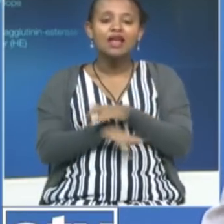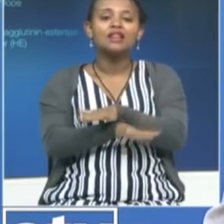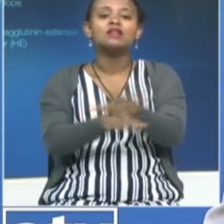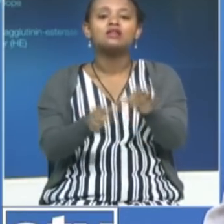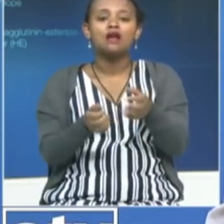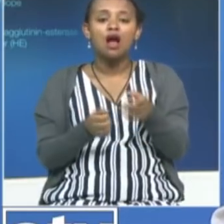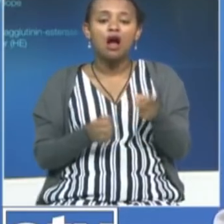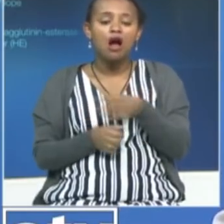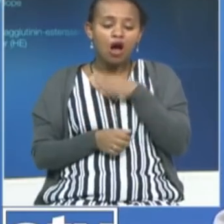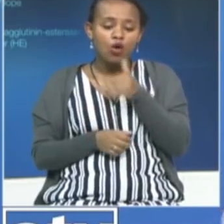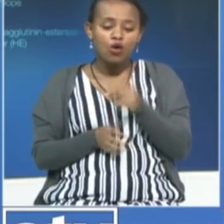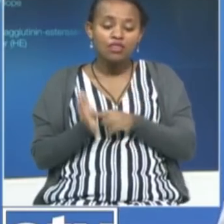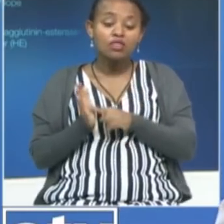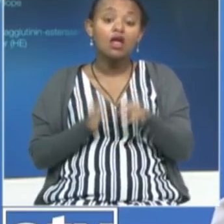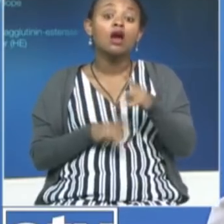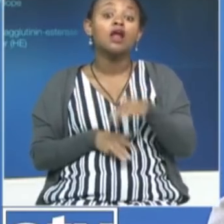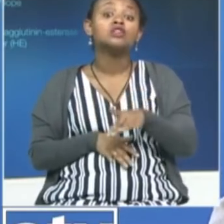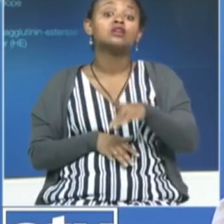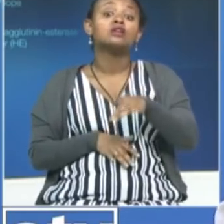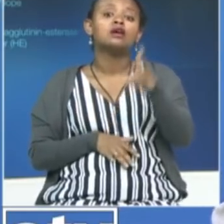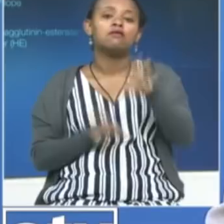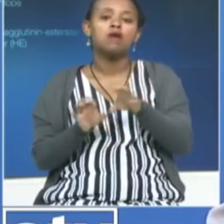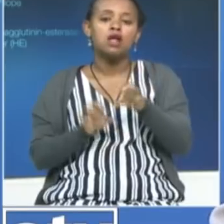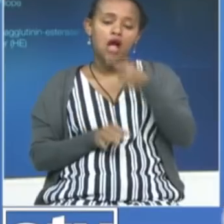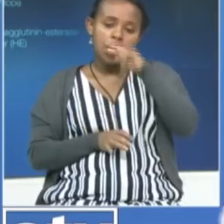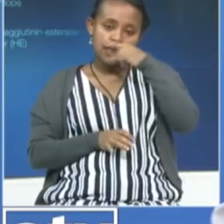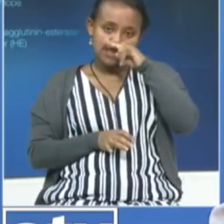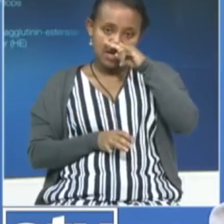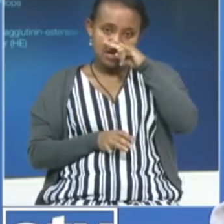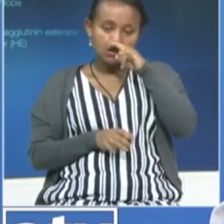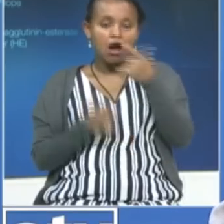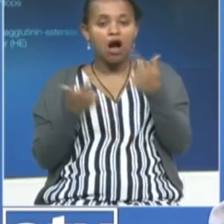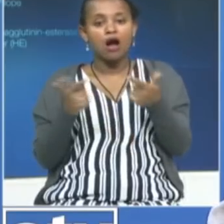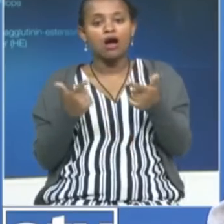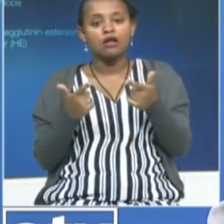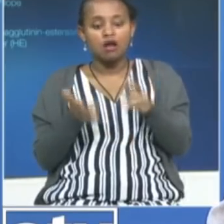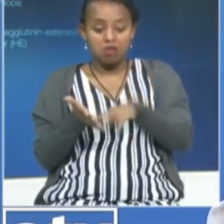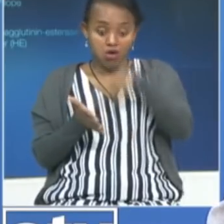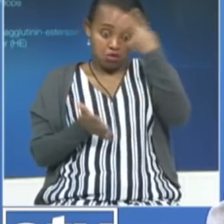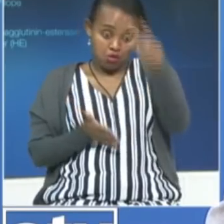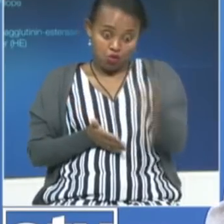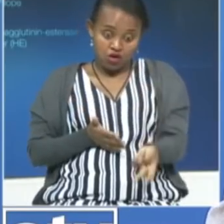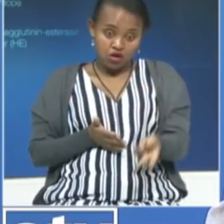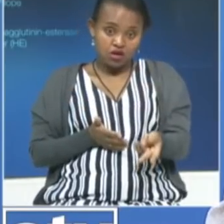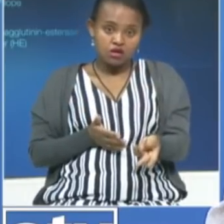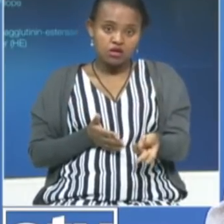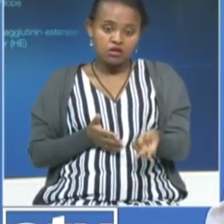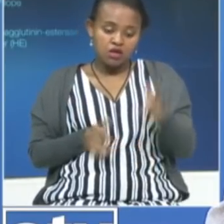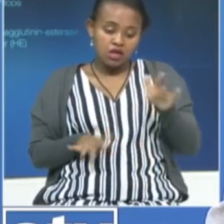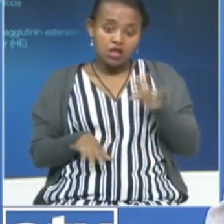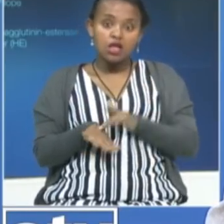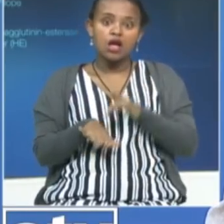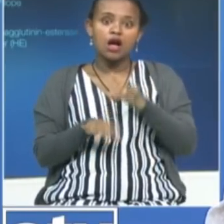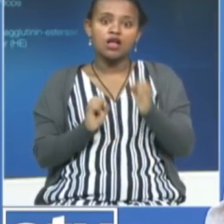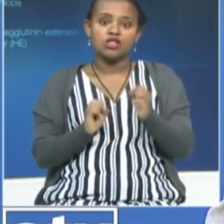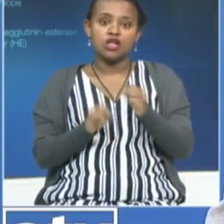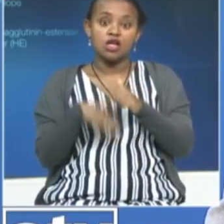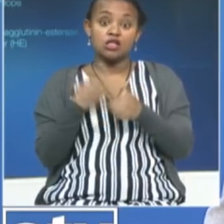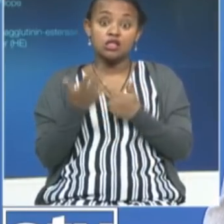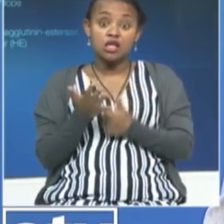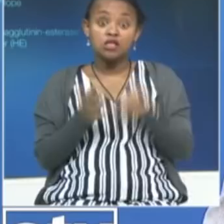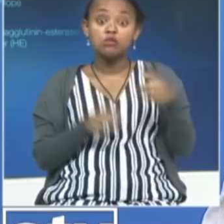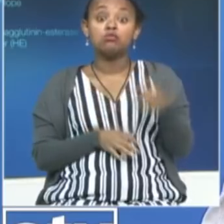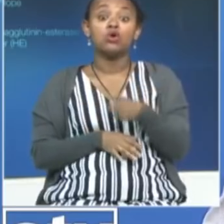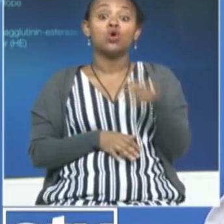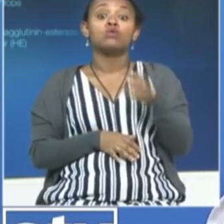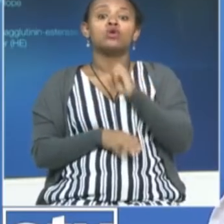ካልሆኑ ተጋላጭነትን ከፍ ያደርጋል። ህጻናት አጋጣሚም ወድቀንም በተለያየ አጋጣሚ ልነካ እንችላለን። ስለዚህ